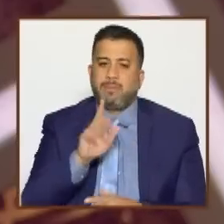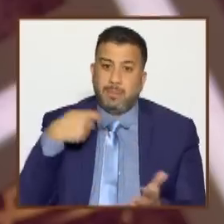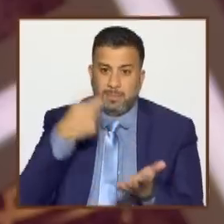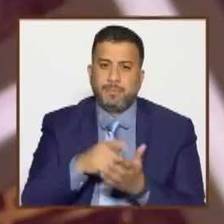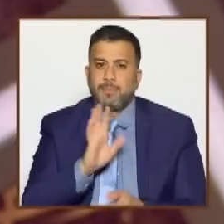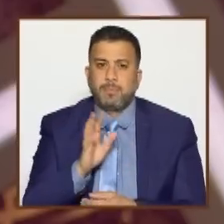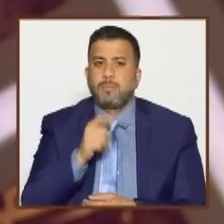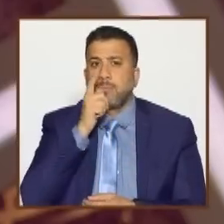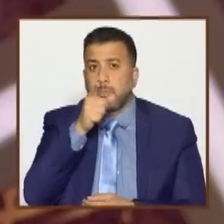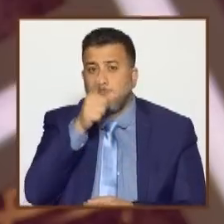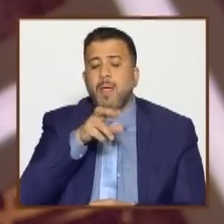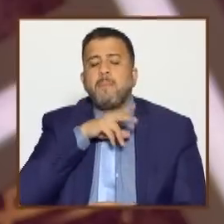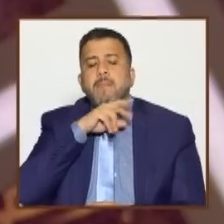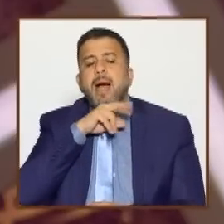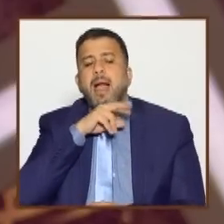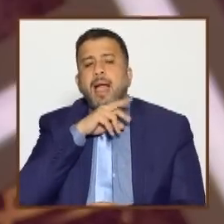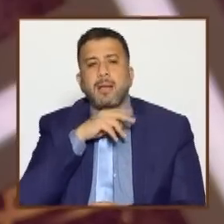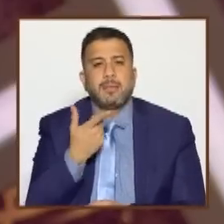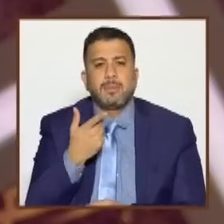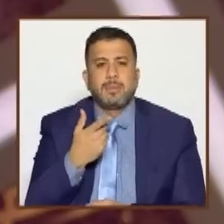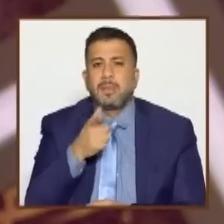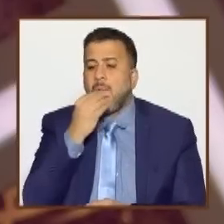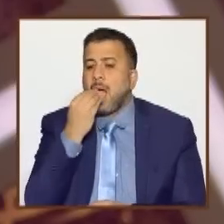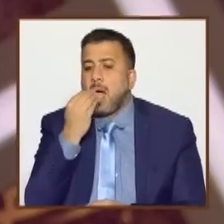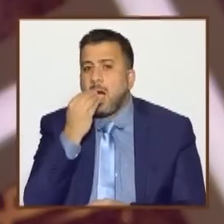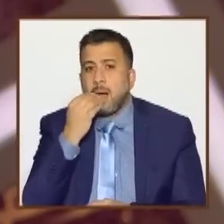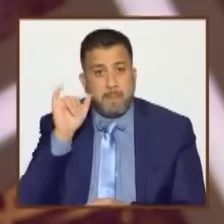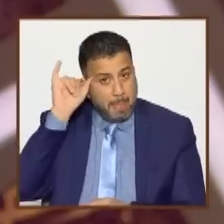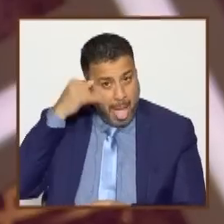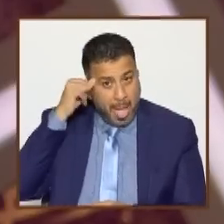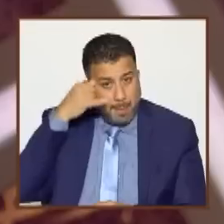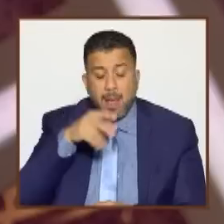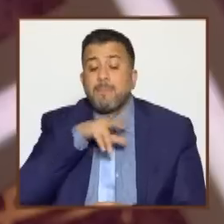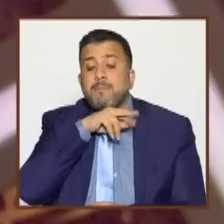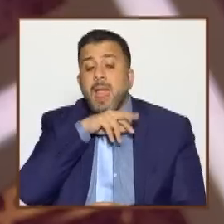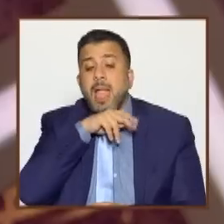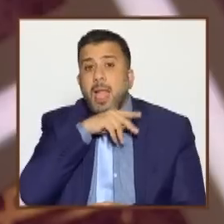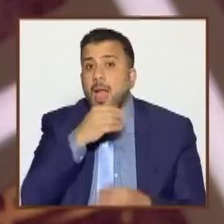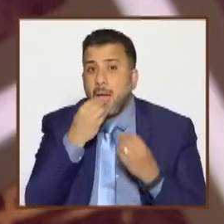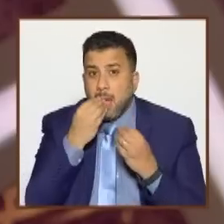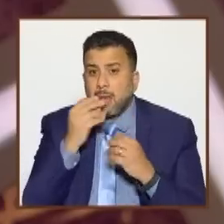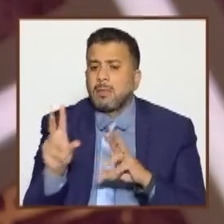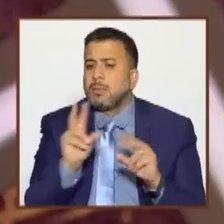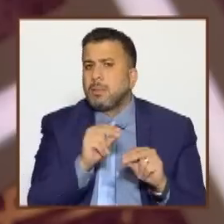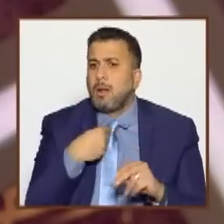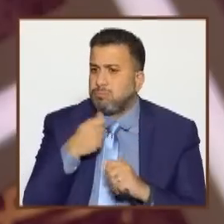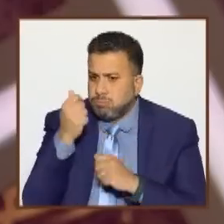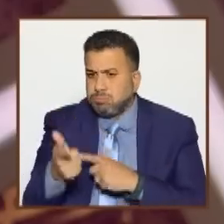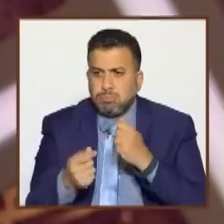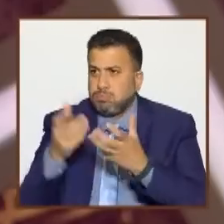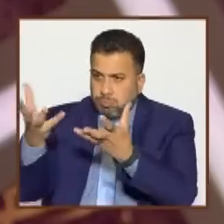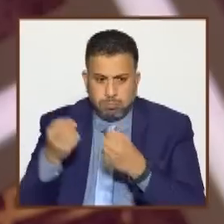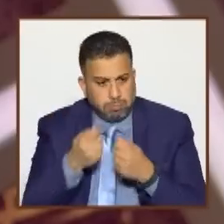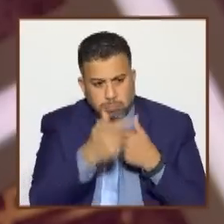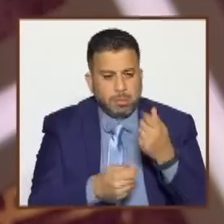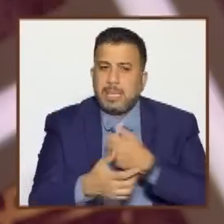أنت عندك غنم، أن عندك غنم معلوفة تعلفونها وتصرفون عليها مثل الراتب الشهري تشترون له، ما